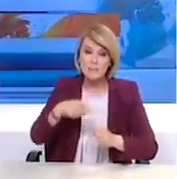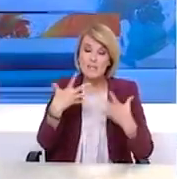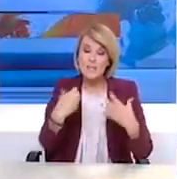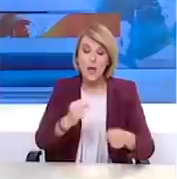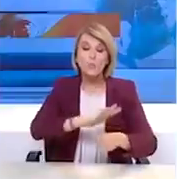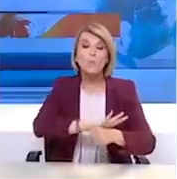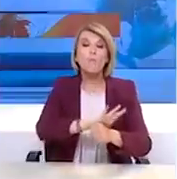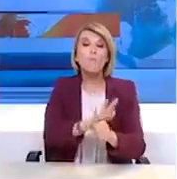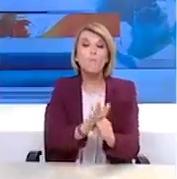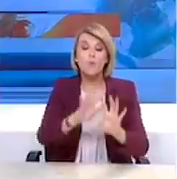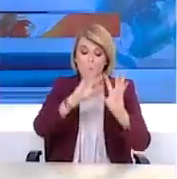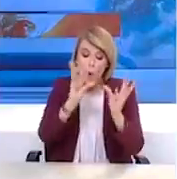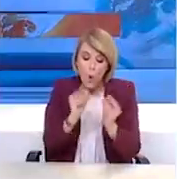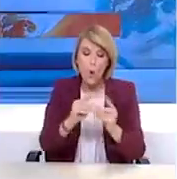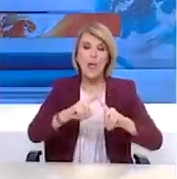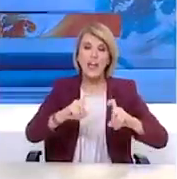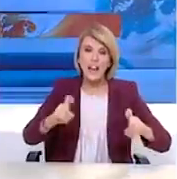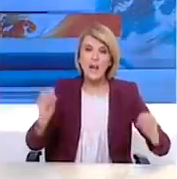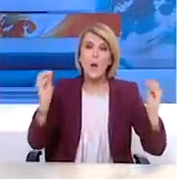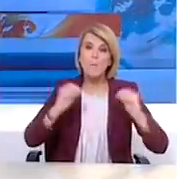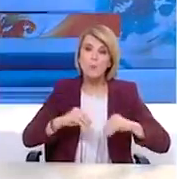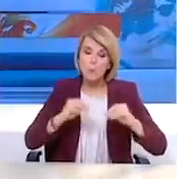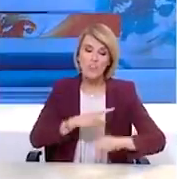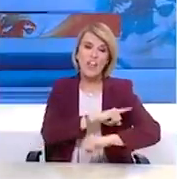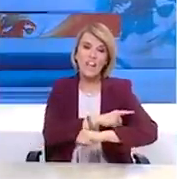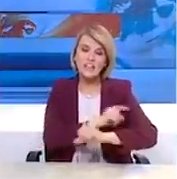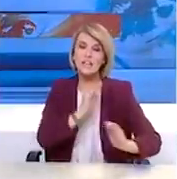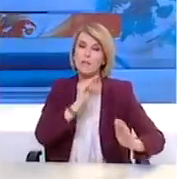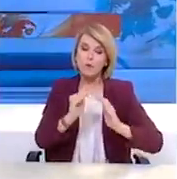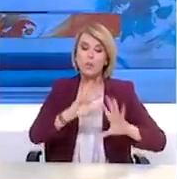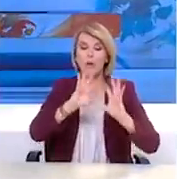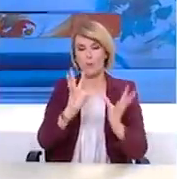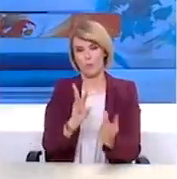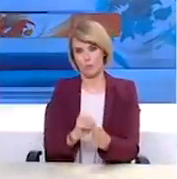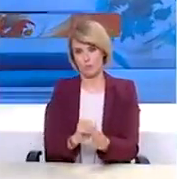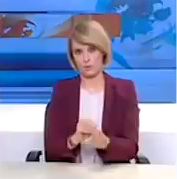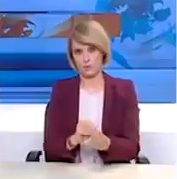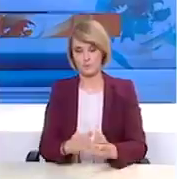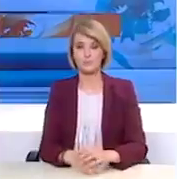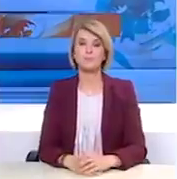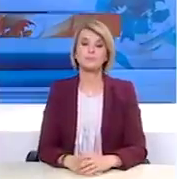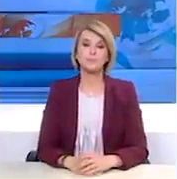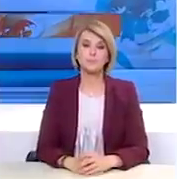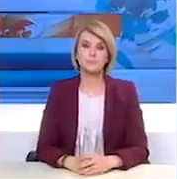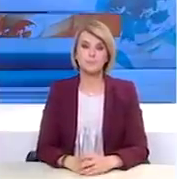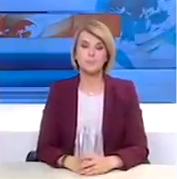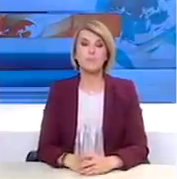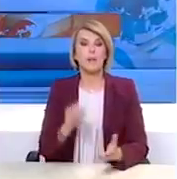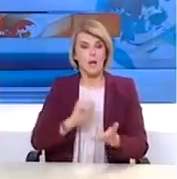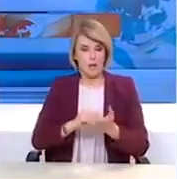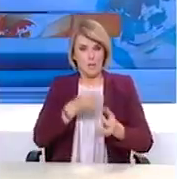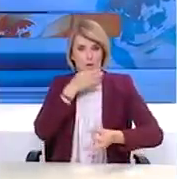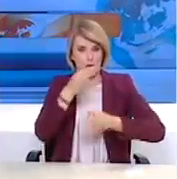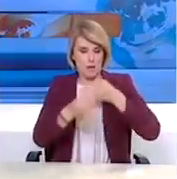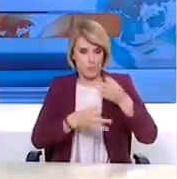κάτι το οποίο θα το εγγυηθούμε με κάθε τρόπο. Σε συνέχεια, να αναφερθώ στα τρέχοντα